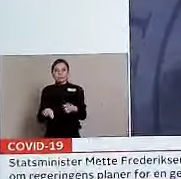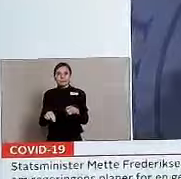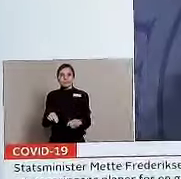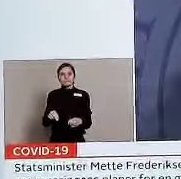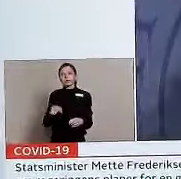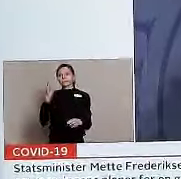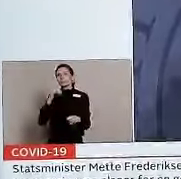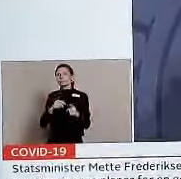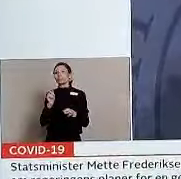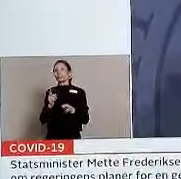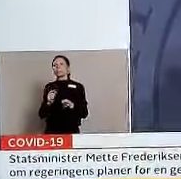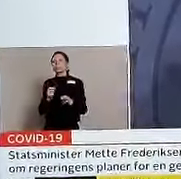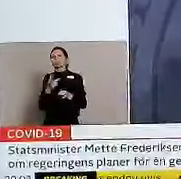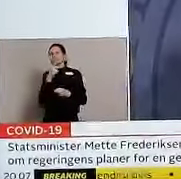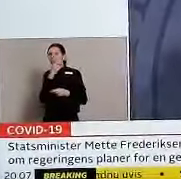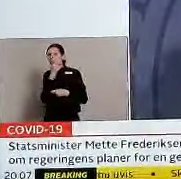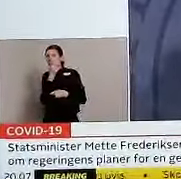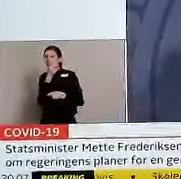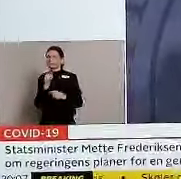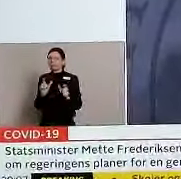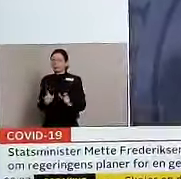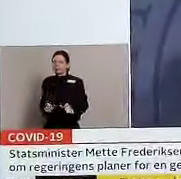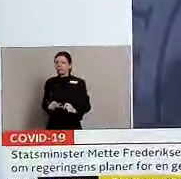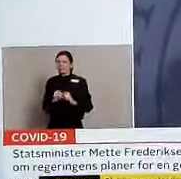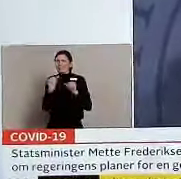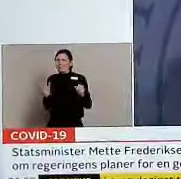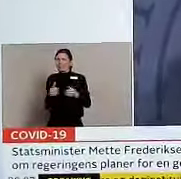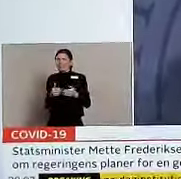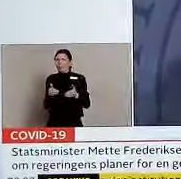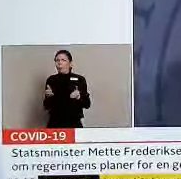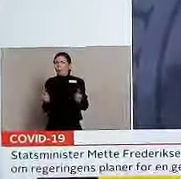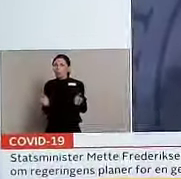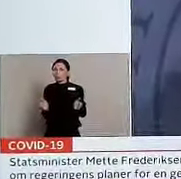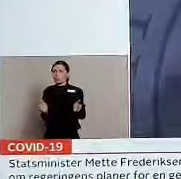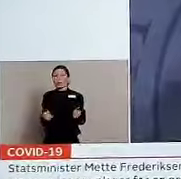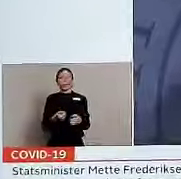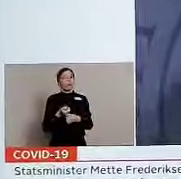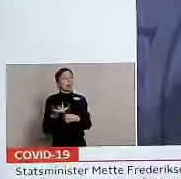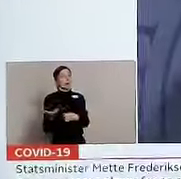بالتفاؤل هي تراقب حكومة الدنمارك أعداد